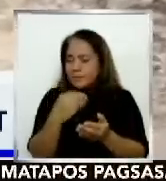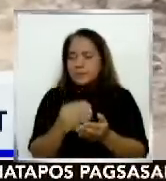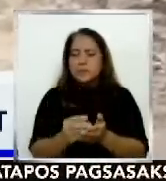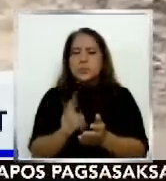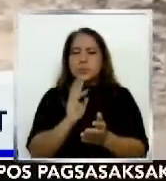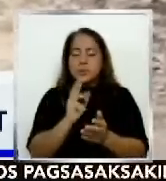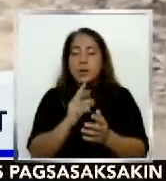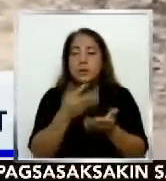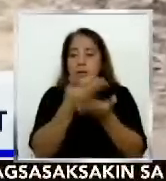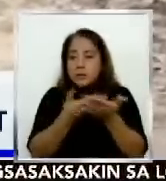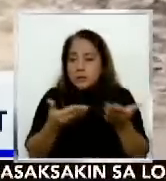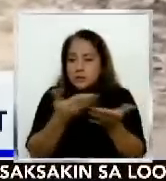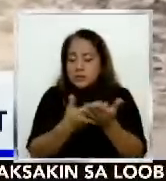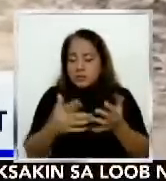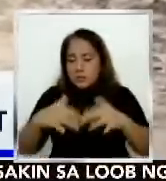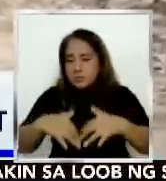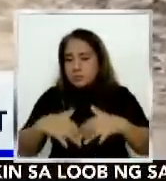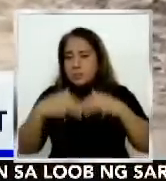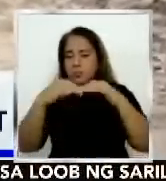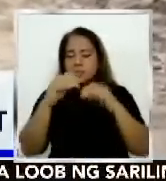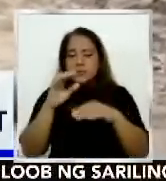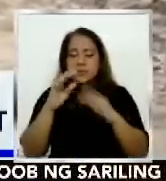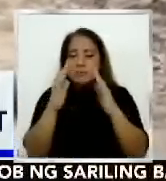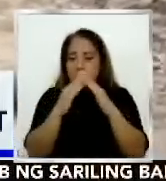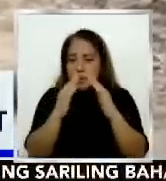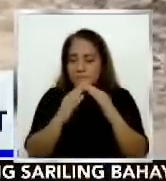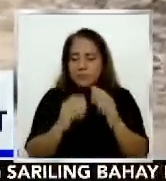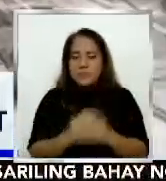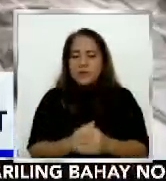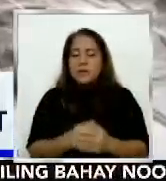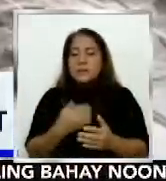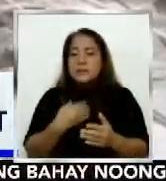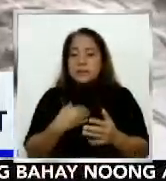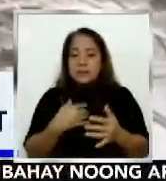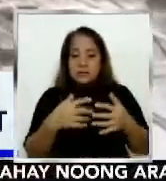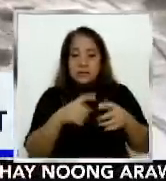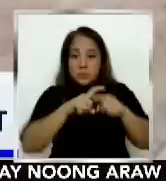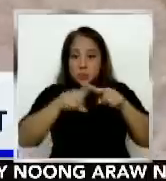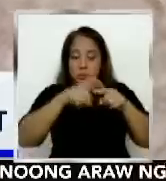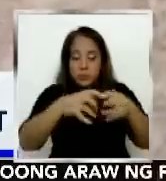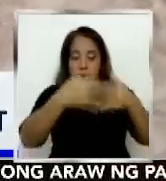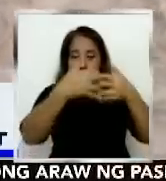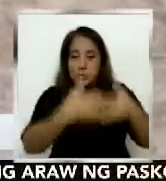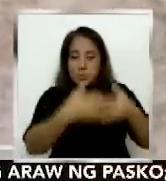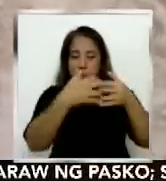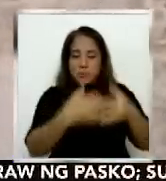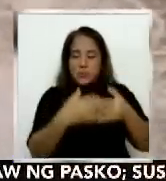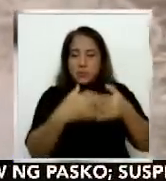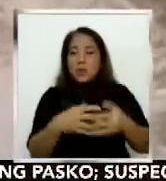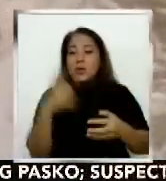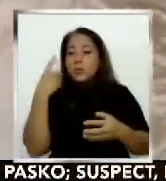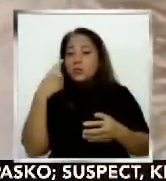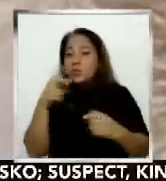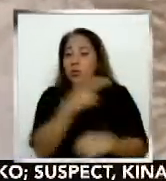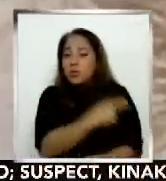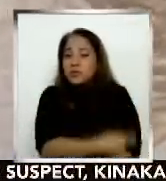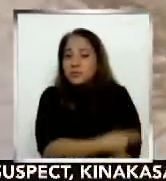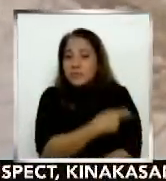bahay. Kailangan din daw nila ng generator sets para sa mga ospital.